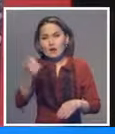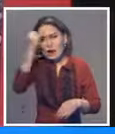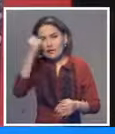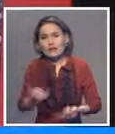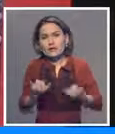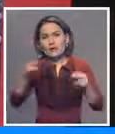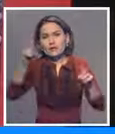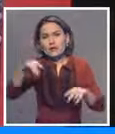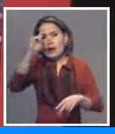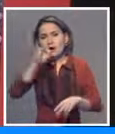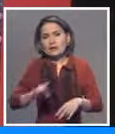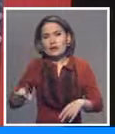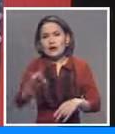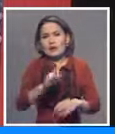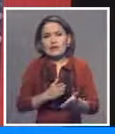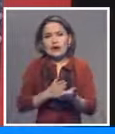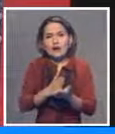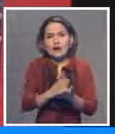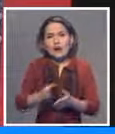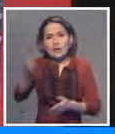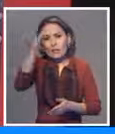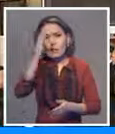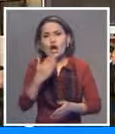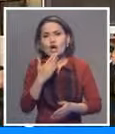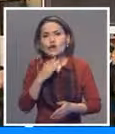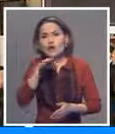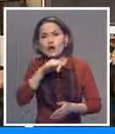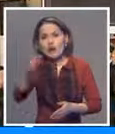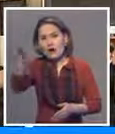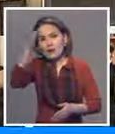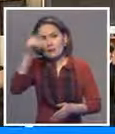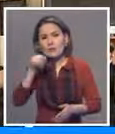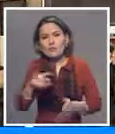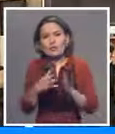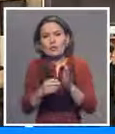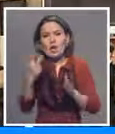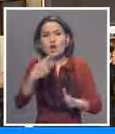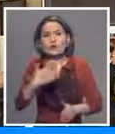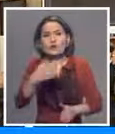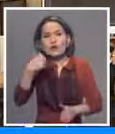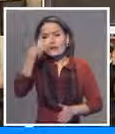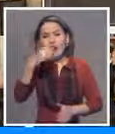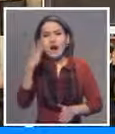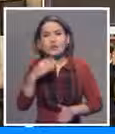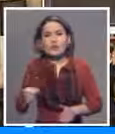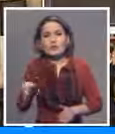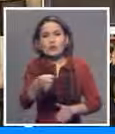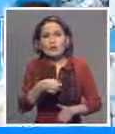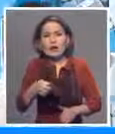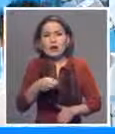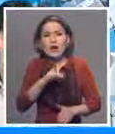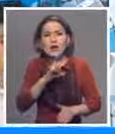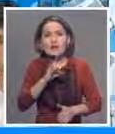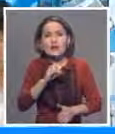Қазақстан Республикасының еңбек сіңірген ғылым қайраткері, Ұлттық ғылым академиясының академигі 1935 жылы Алматы облысы Райымбек